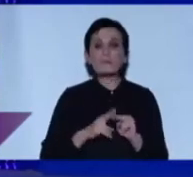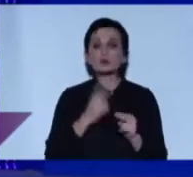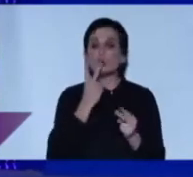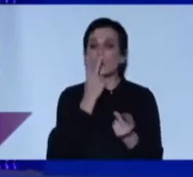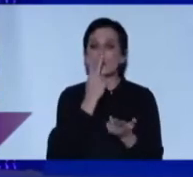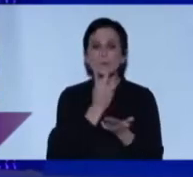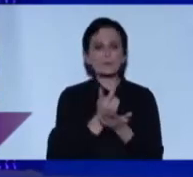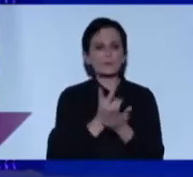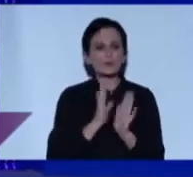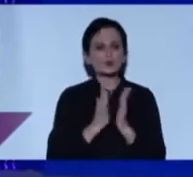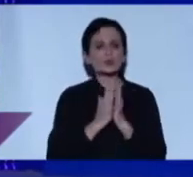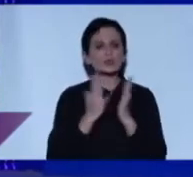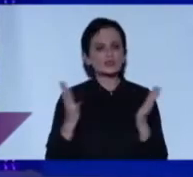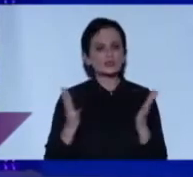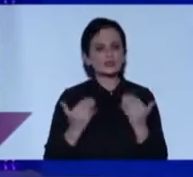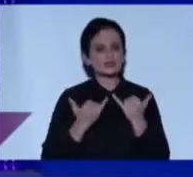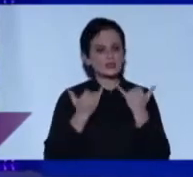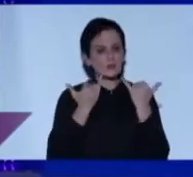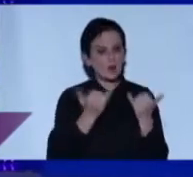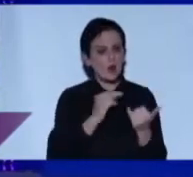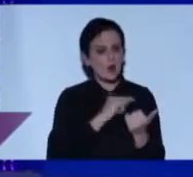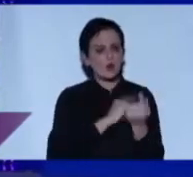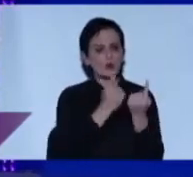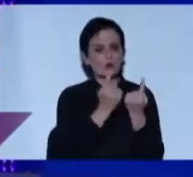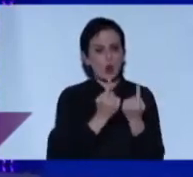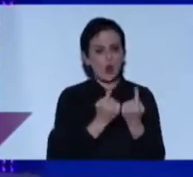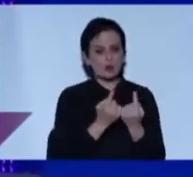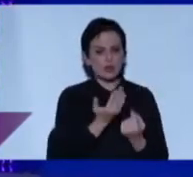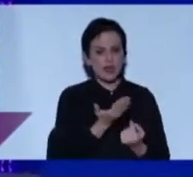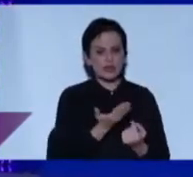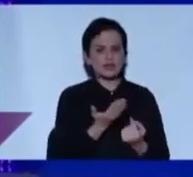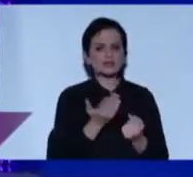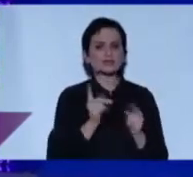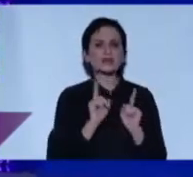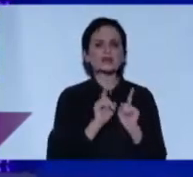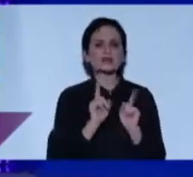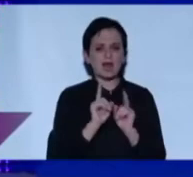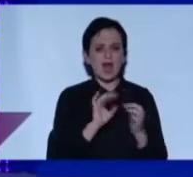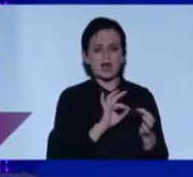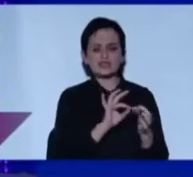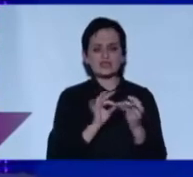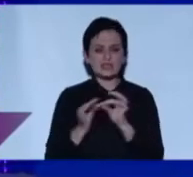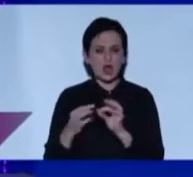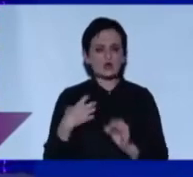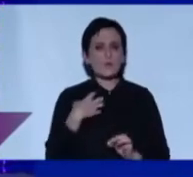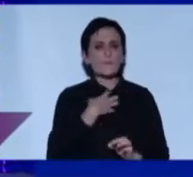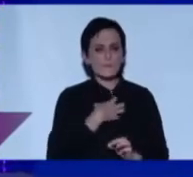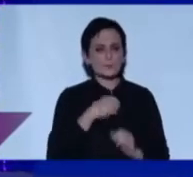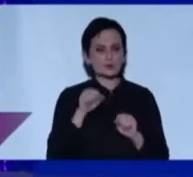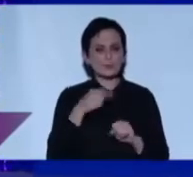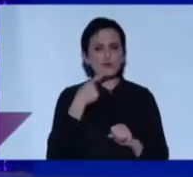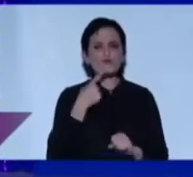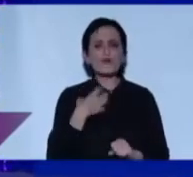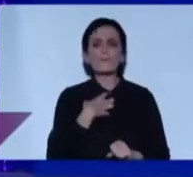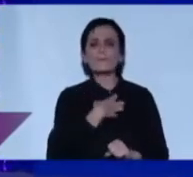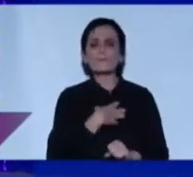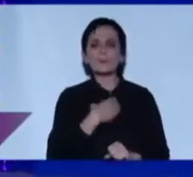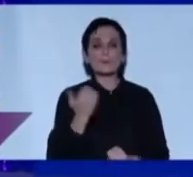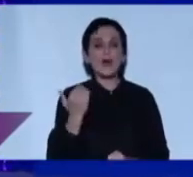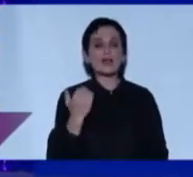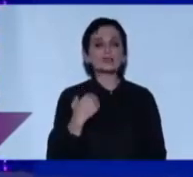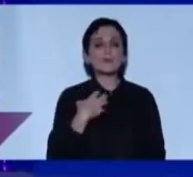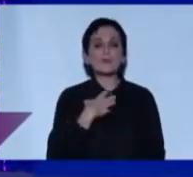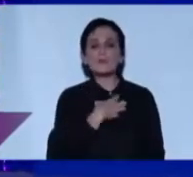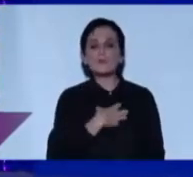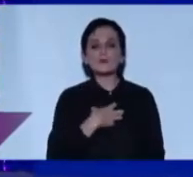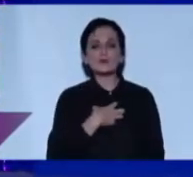მიუხედავად დიდი პატივის ამისა კოლეგისადმი და ეს რაღაცა გარკვეული მნიშვნელობის მნიშვნელოვანი შეიძლება ითქვას, მათთვის